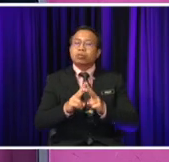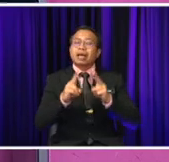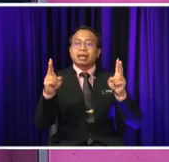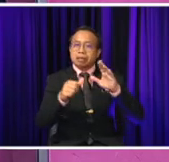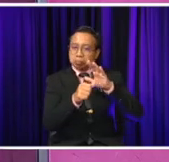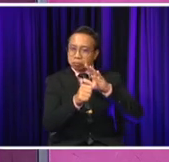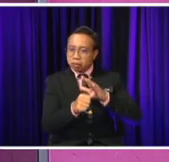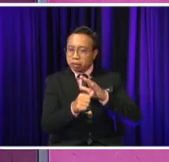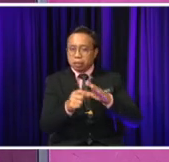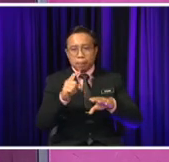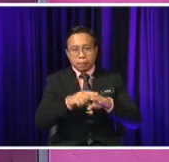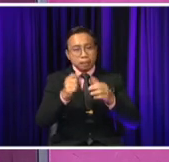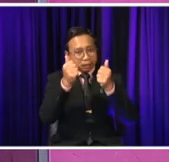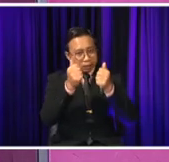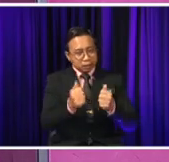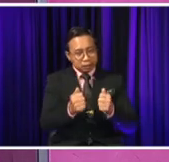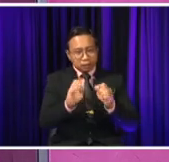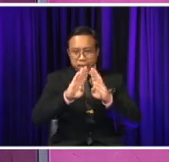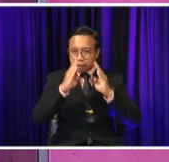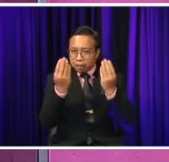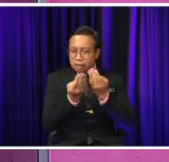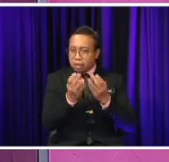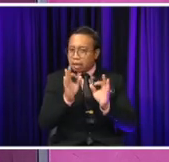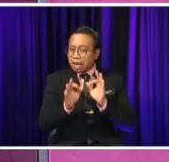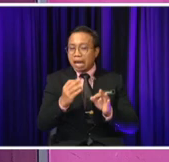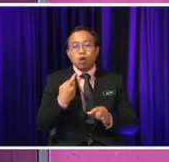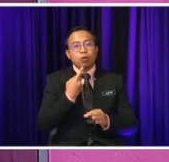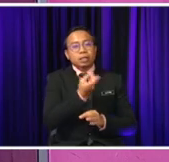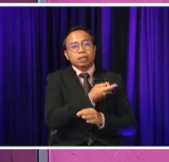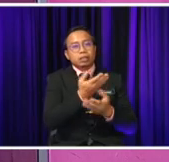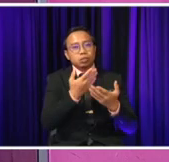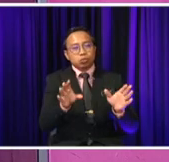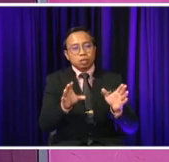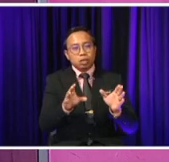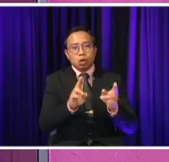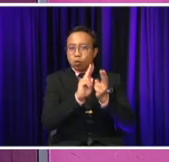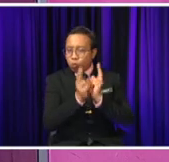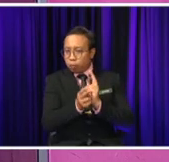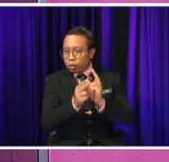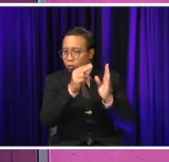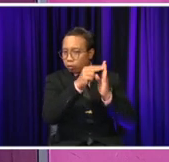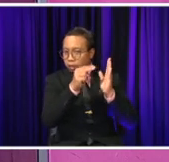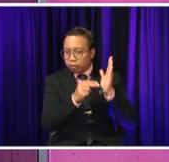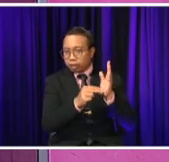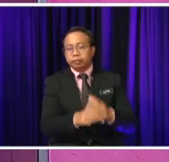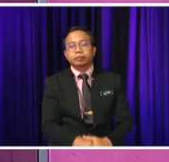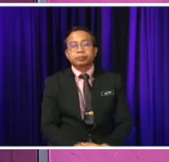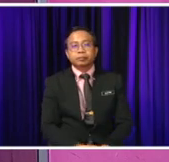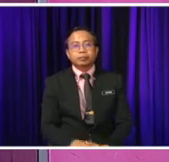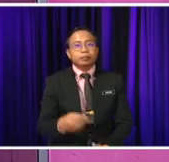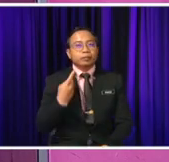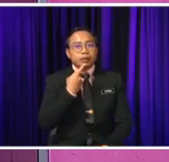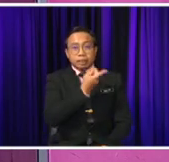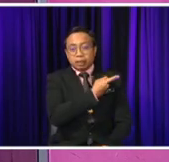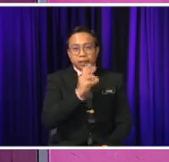diperankan kepada ahli dalam persatuan dia kalau kita udah gombal undang-undang jika telah kita